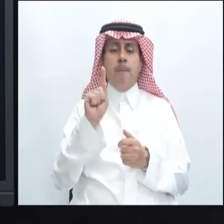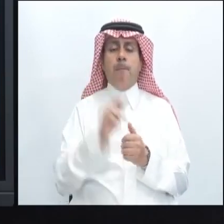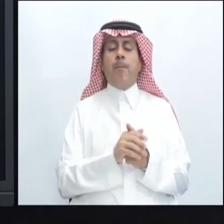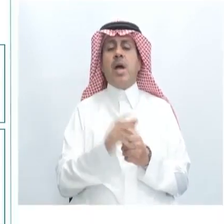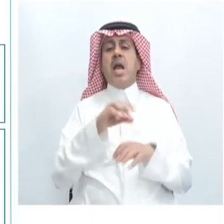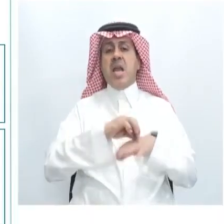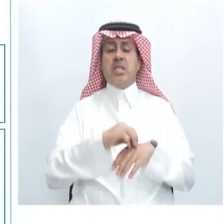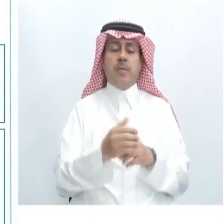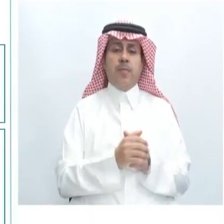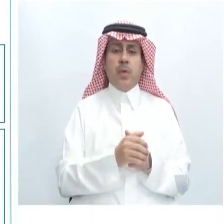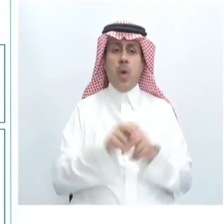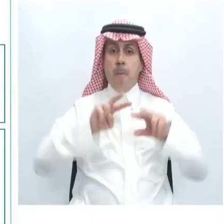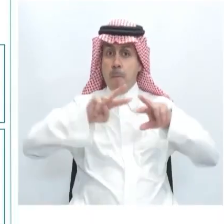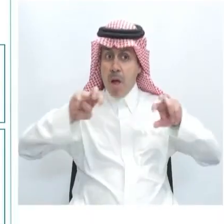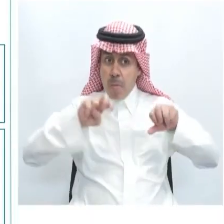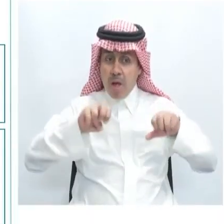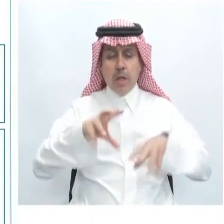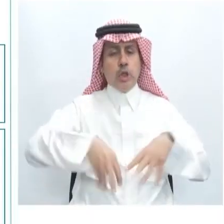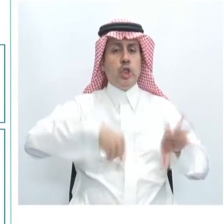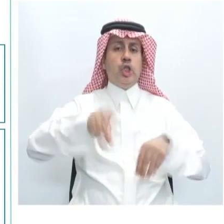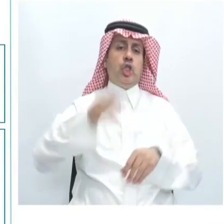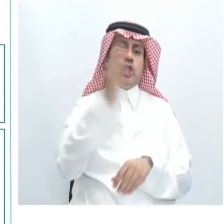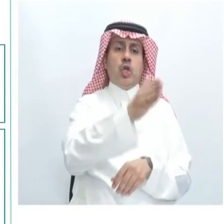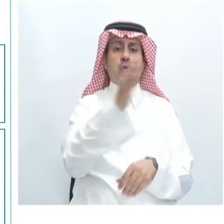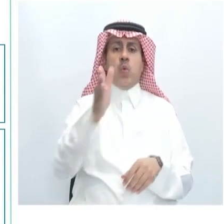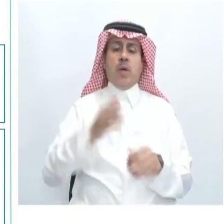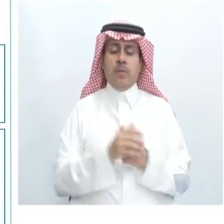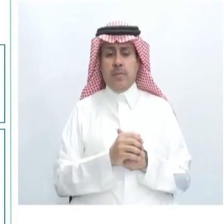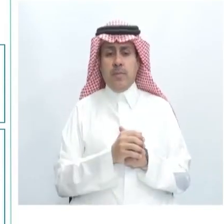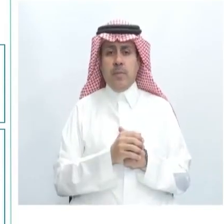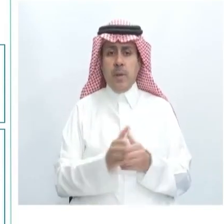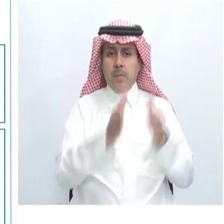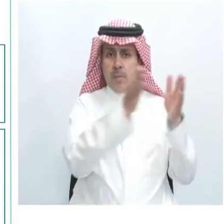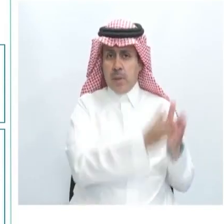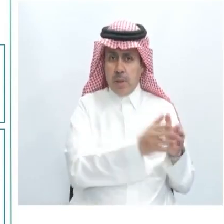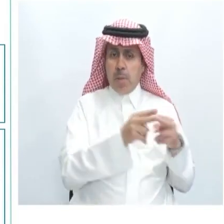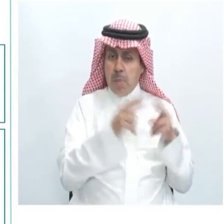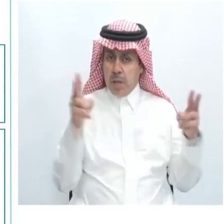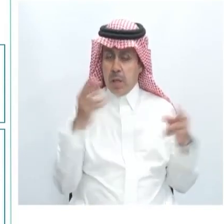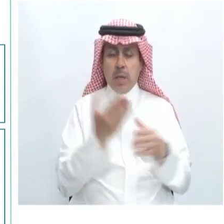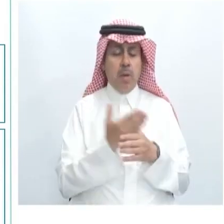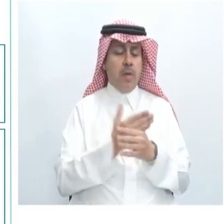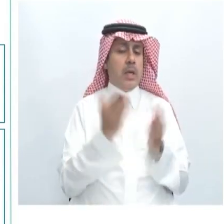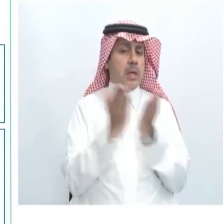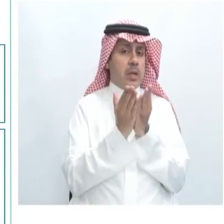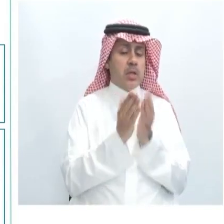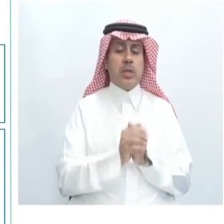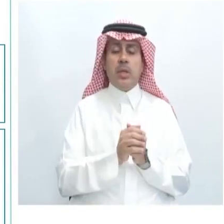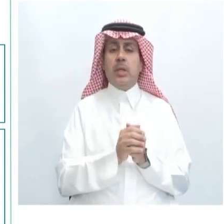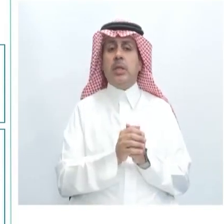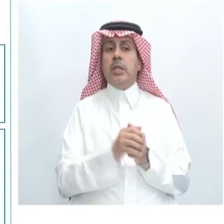ببحوث او بحث تسويقي بعد ذلك تحدثنا لماذا ندرس التسويق او لما ندرس